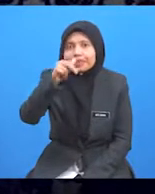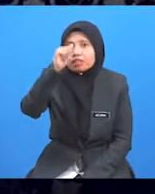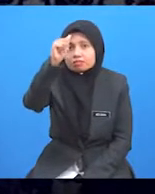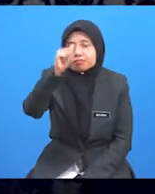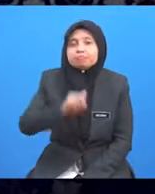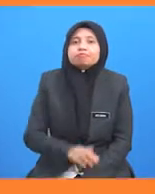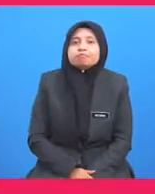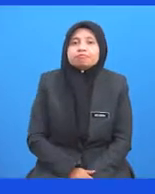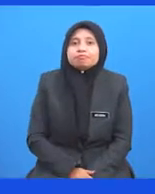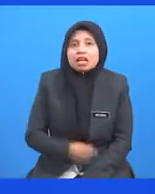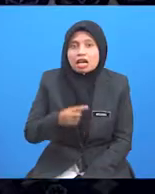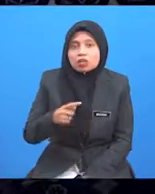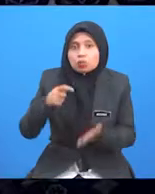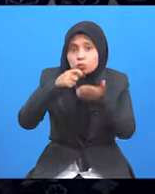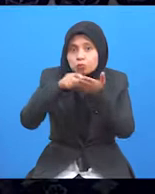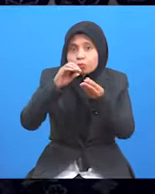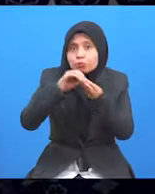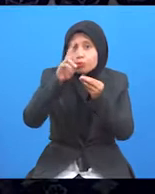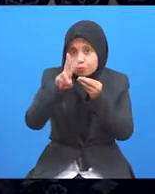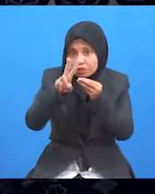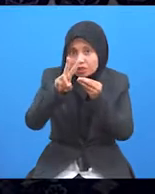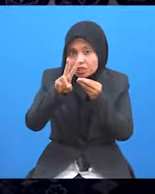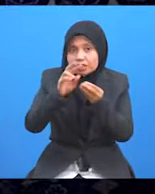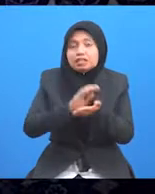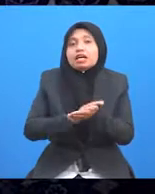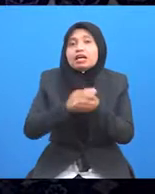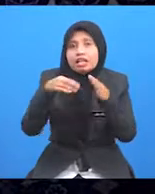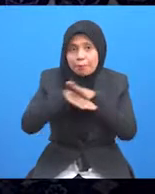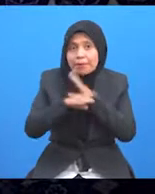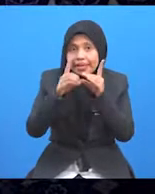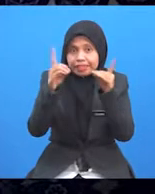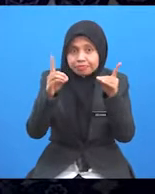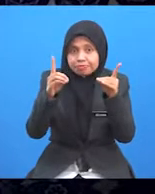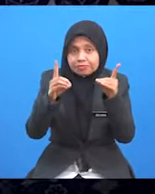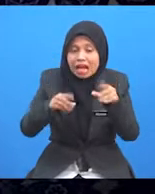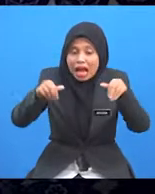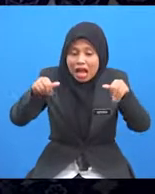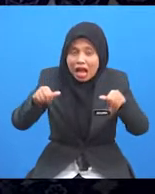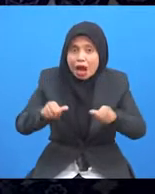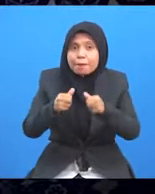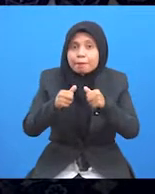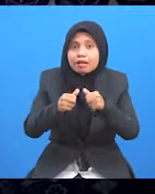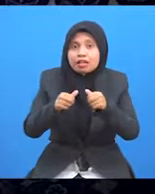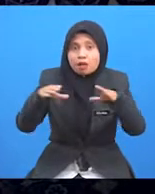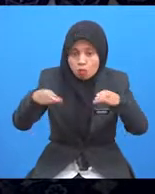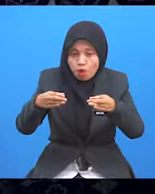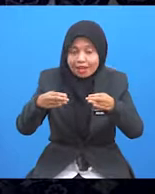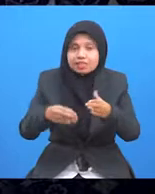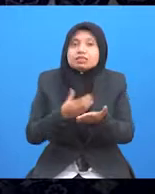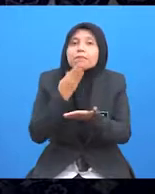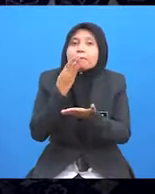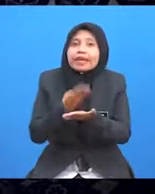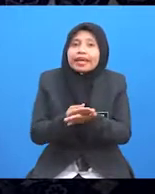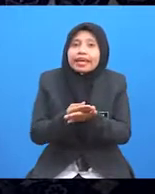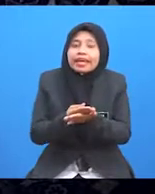hidup sejahtera. Murid-murid yang dirahmati Allah Subhanahu Wa Taala. Tuntutan kedua yang terdapat